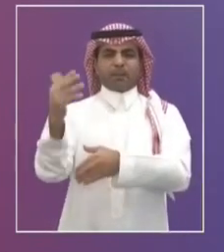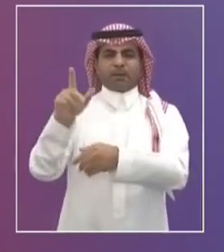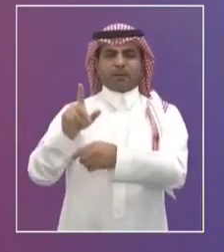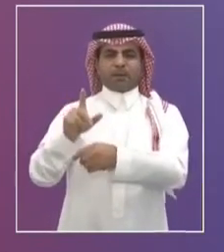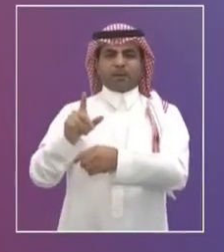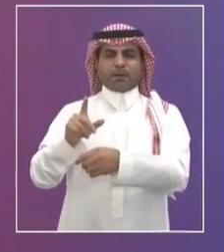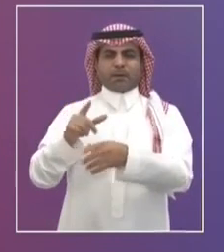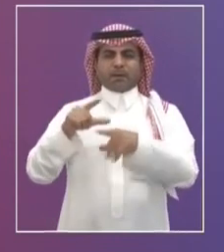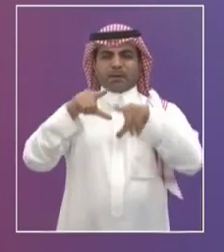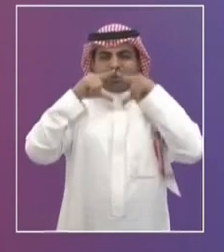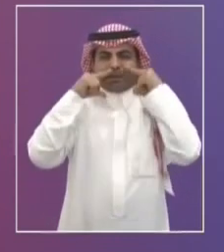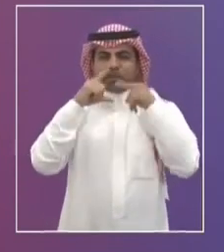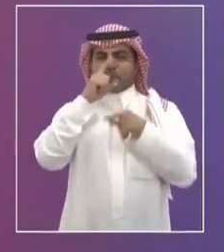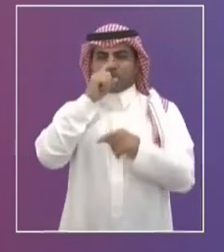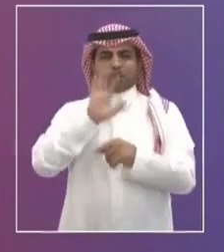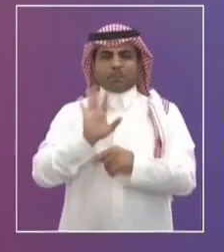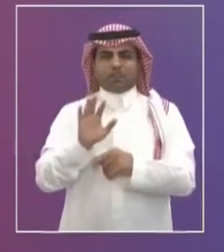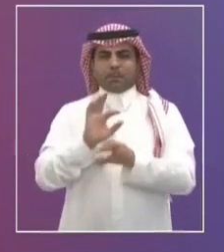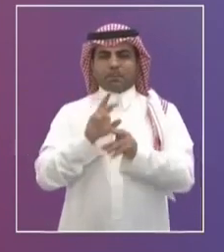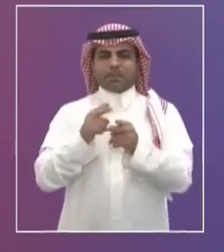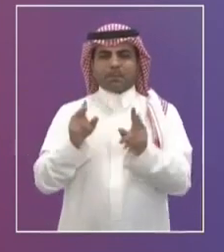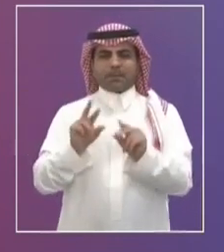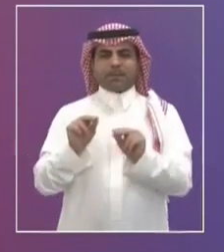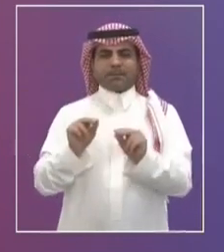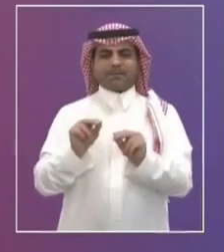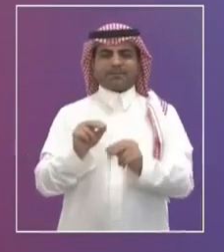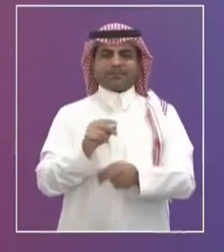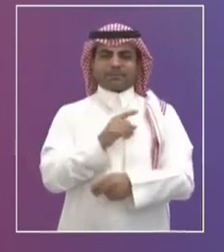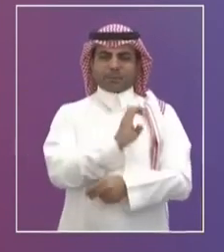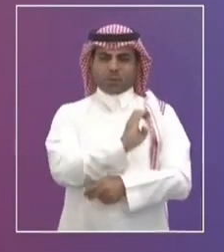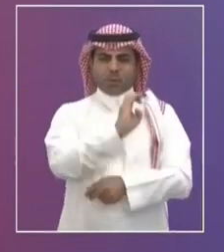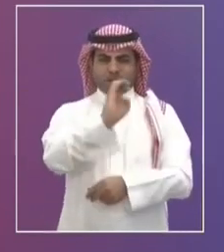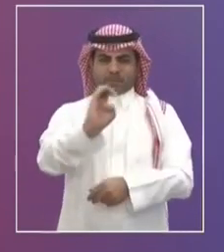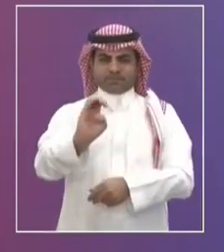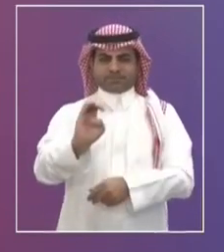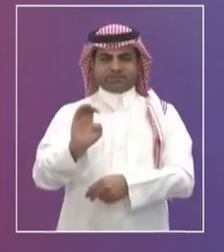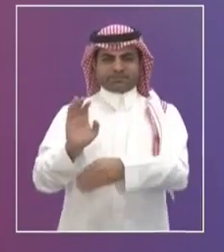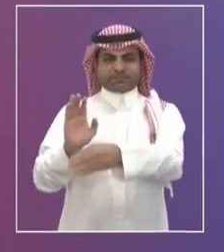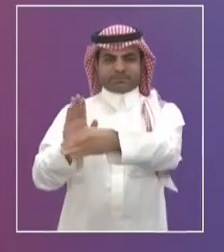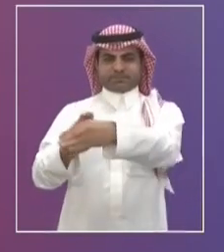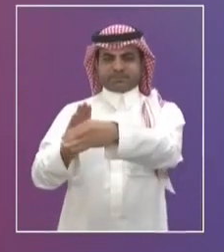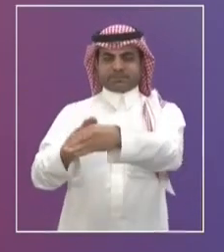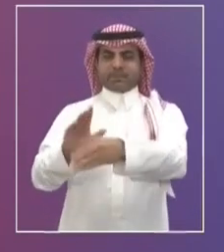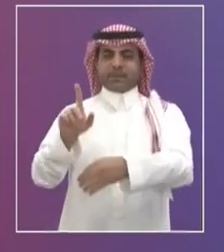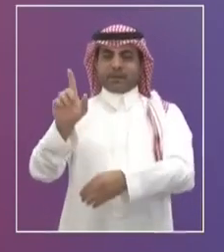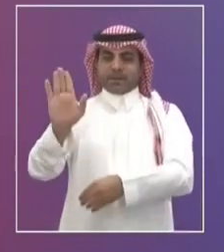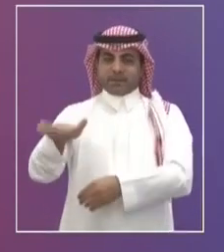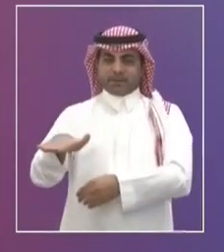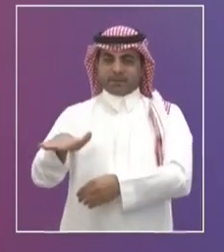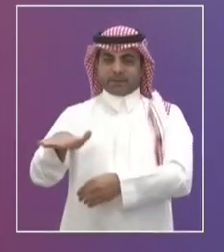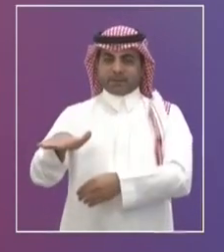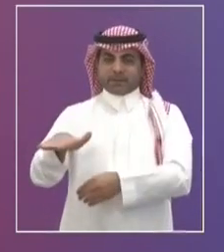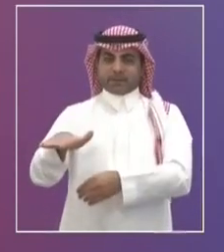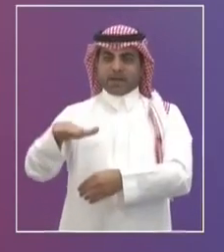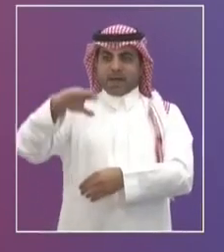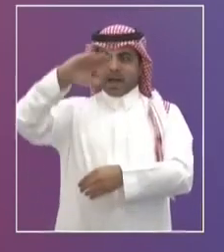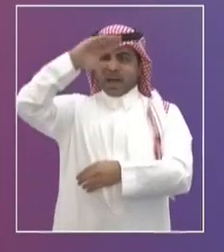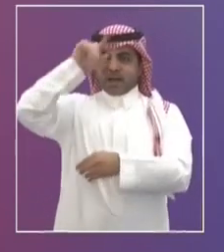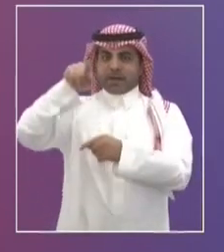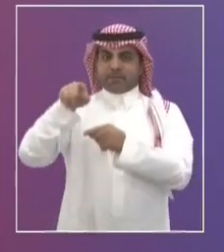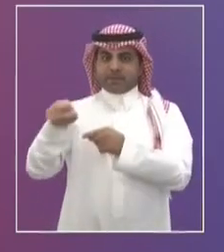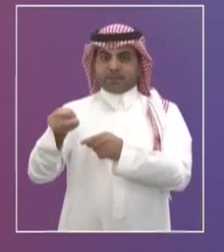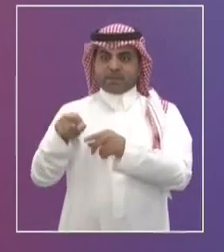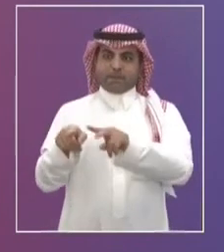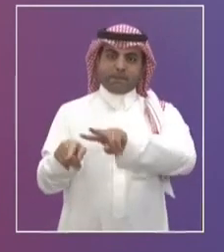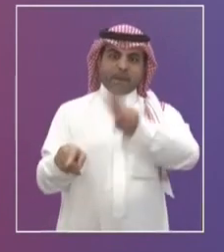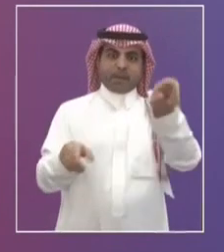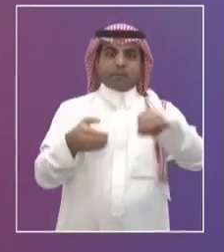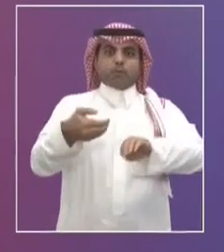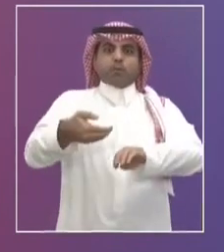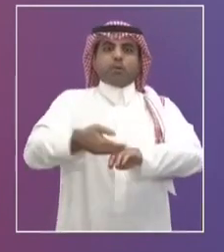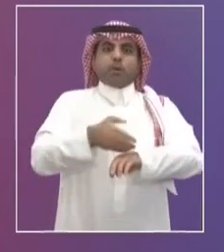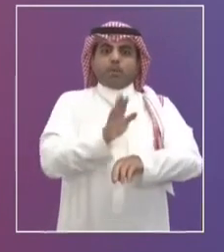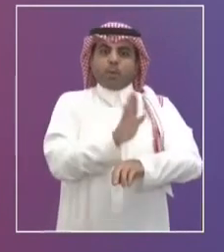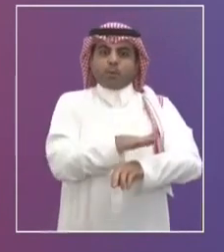كما أن هنالك نسبة ولله الحمد لا تظهر عليهم أعراض، هنالك نسبة تظهر عليهم أعراض، وهنالك